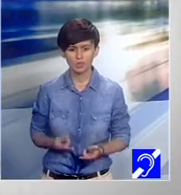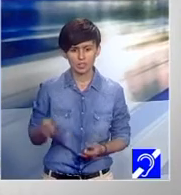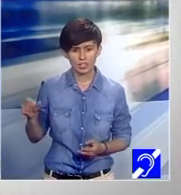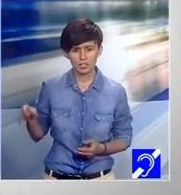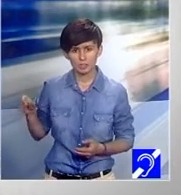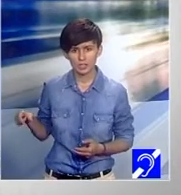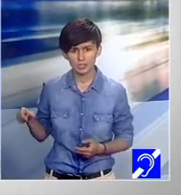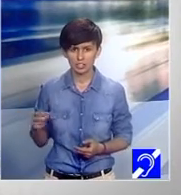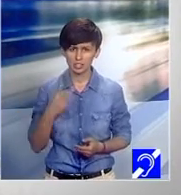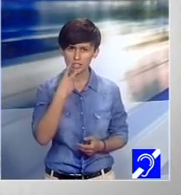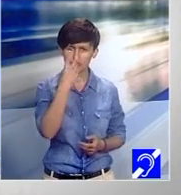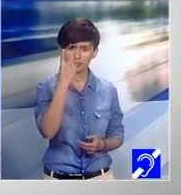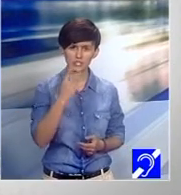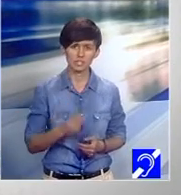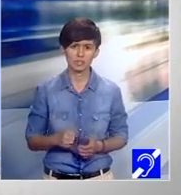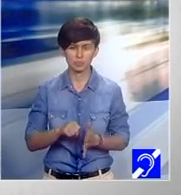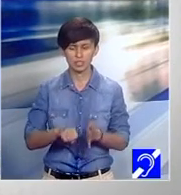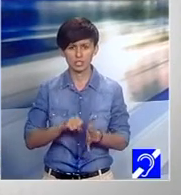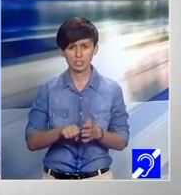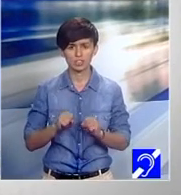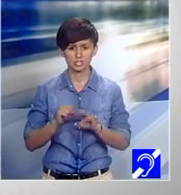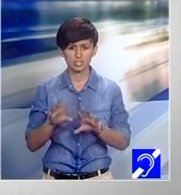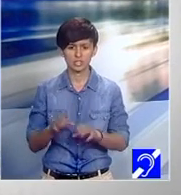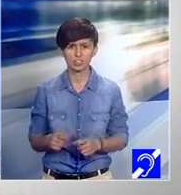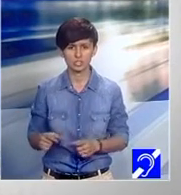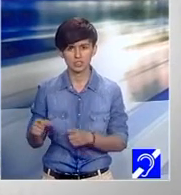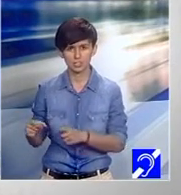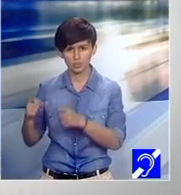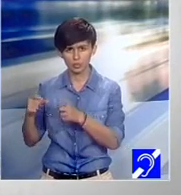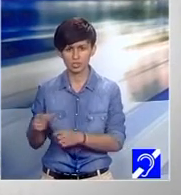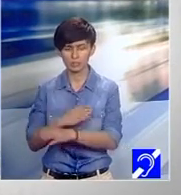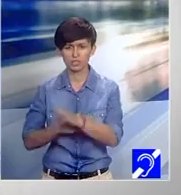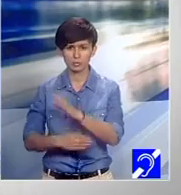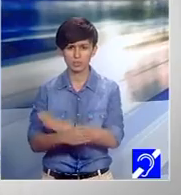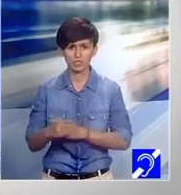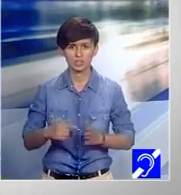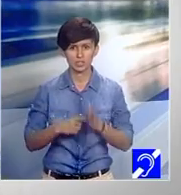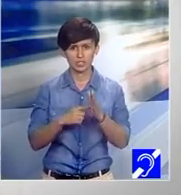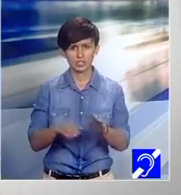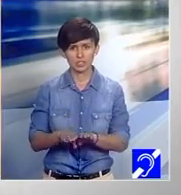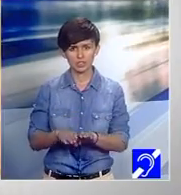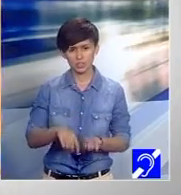urmăresc acum să vedem știri din zona dizabilității prezentate de colegul nostru. Rămâneți cu noi!